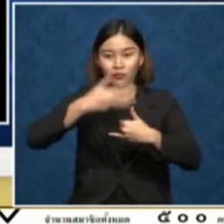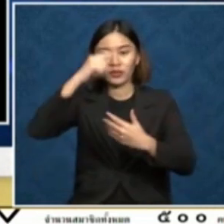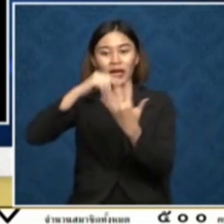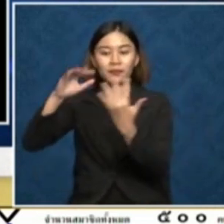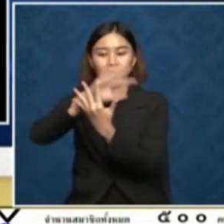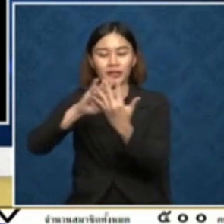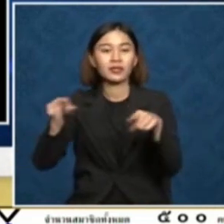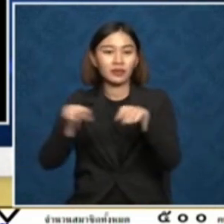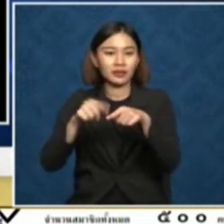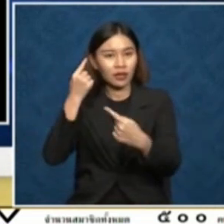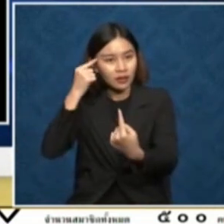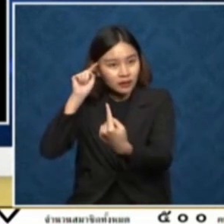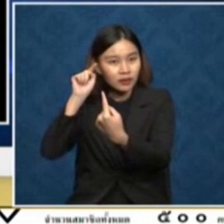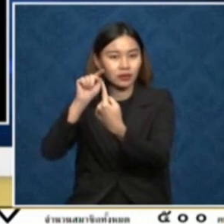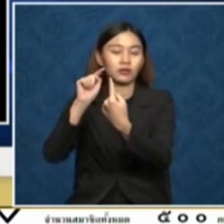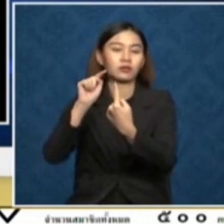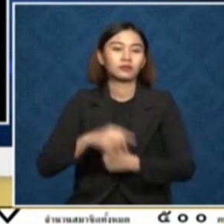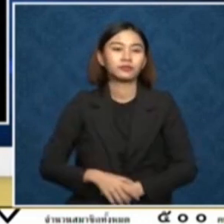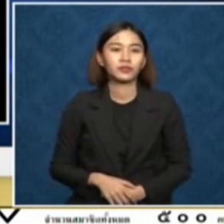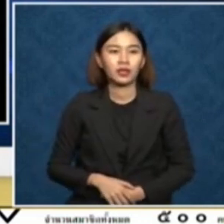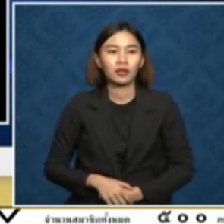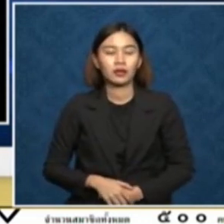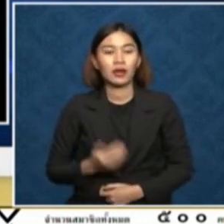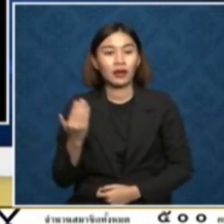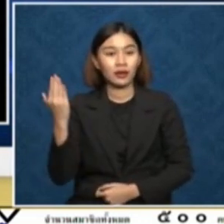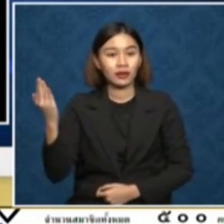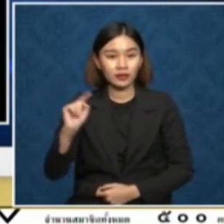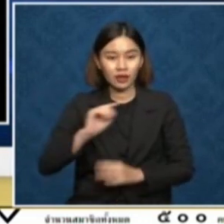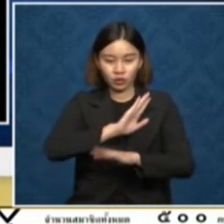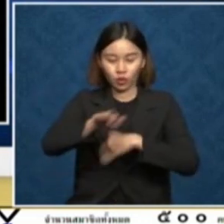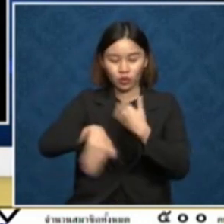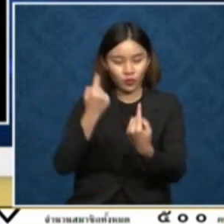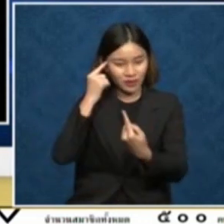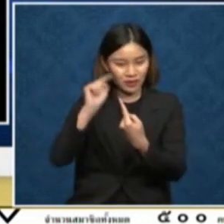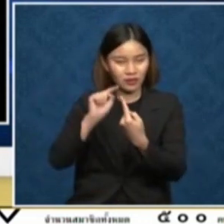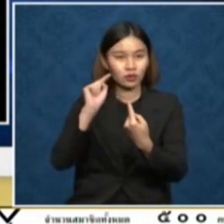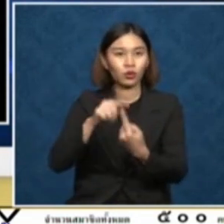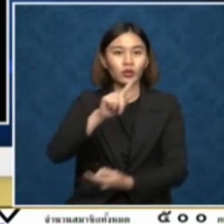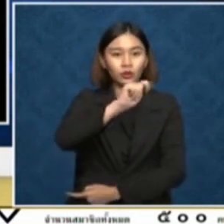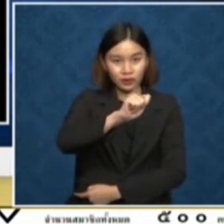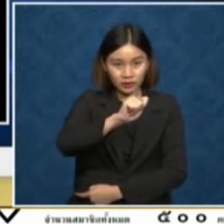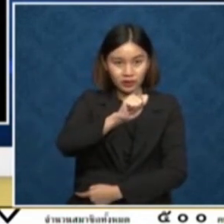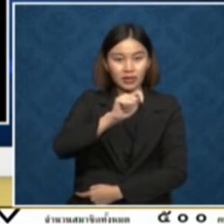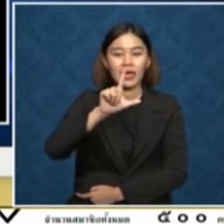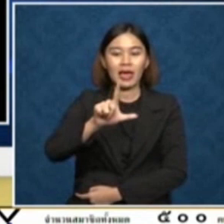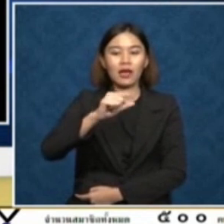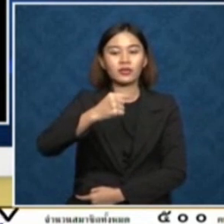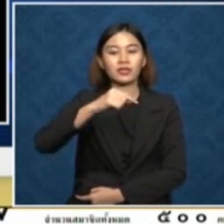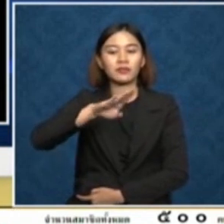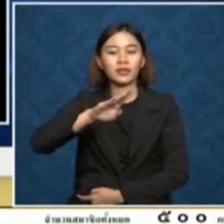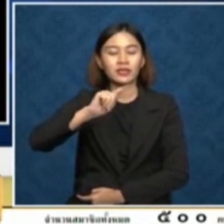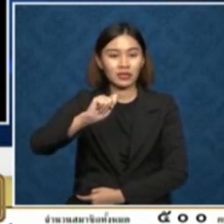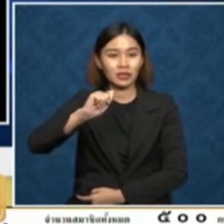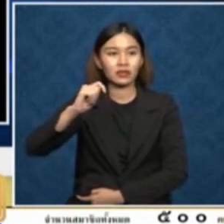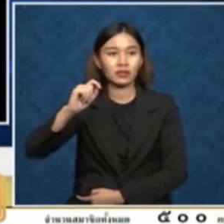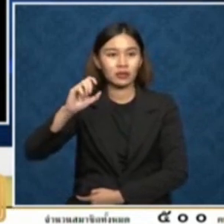งค์และก่อตั้งในหลายแคมเปญเลยค่ะทั้งการสนับสนุนชาว LGBTQ+ ในการเปิดเผยตัวเองนะคะการจัด Pride Parade นะ